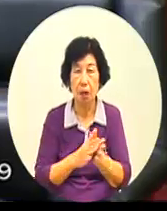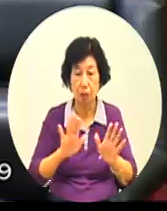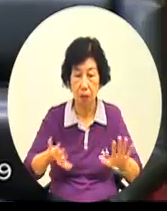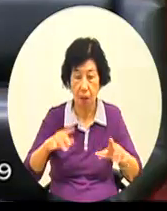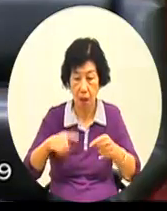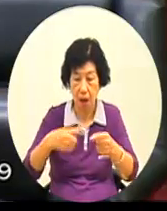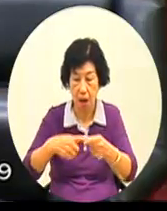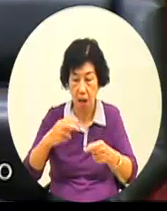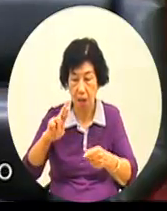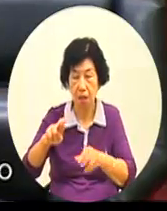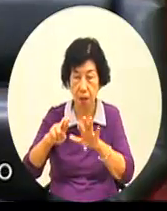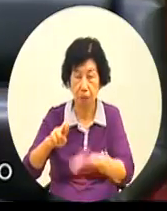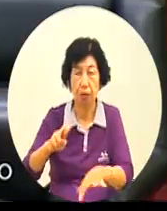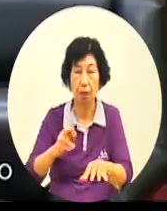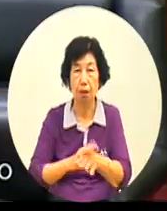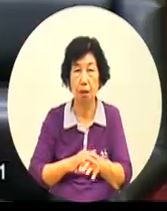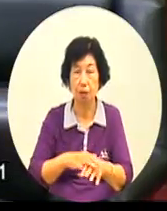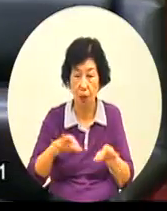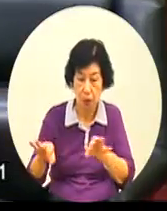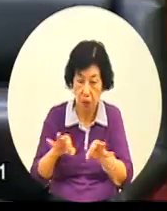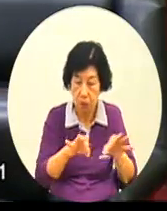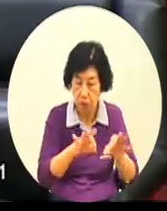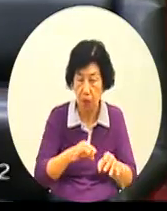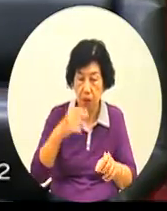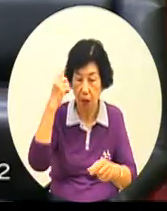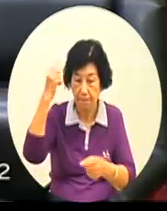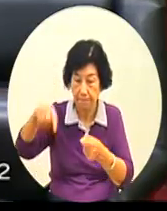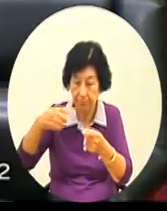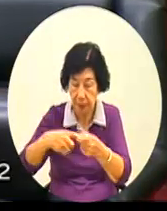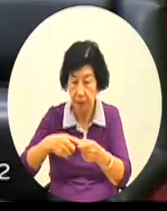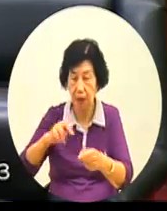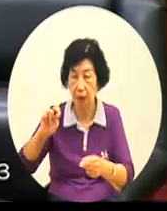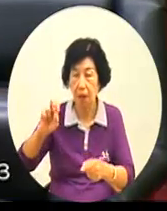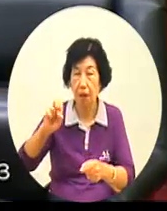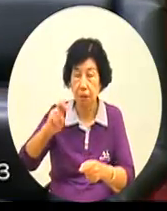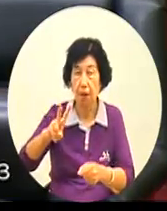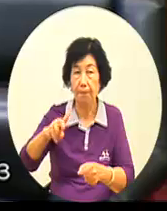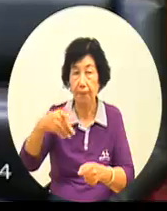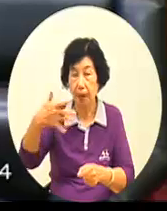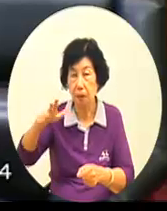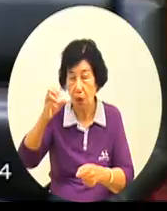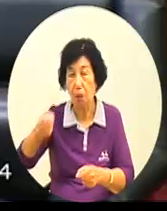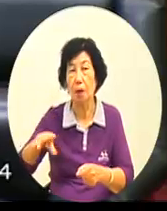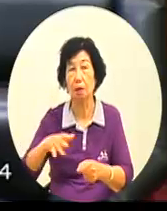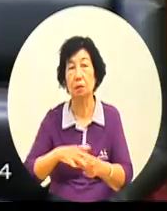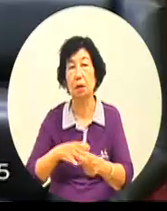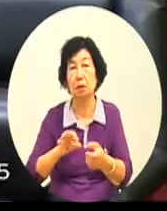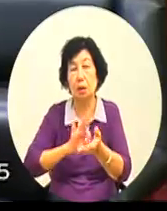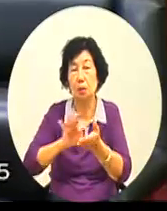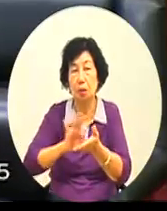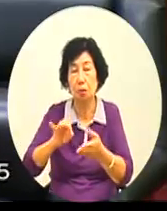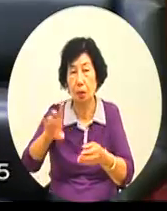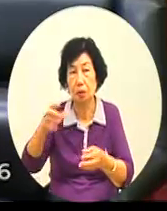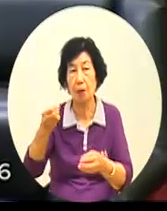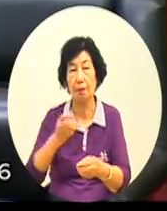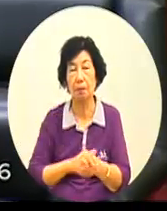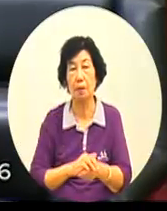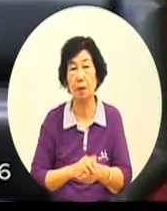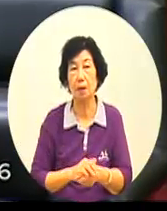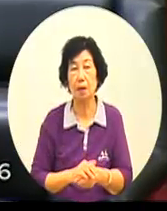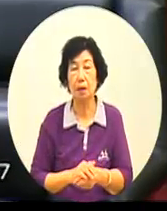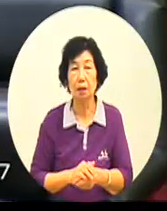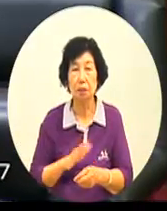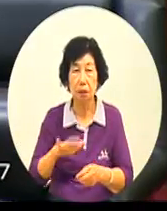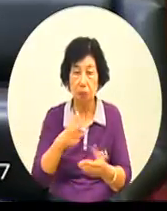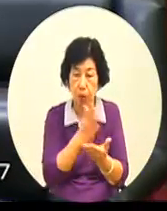到明年。明明有200多万的经费你们不去做，好，应付了事啊。对区公所也是一样，任